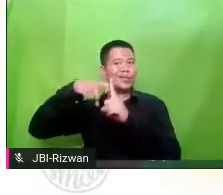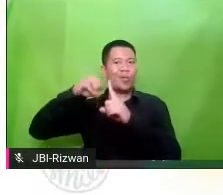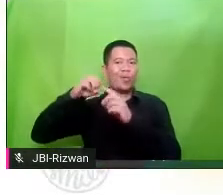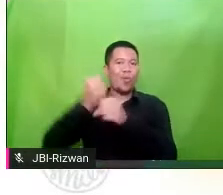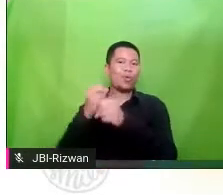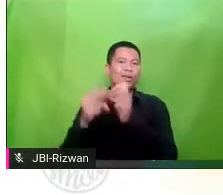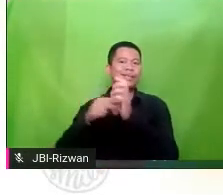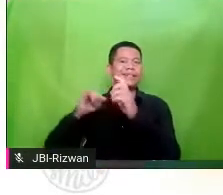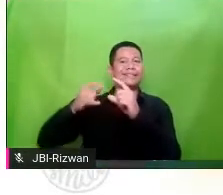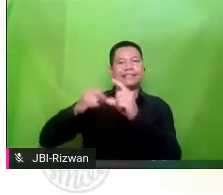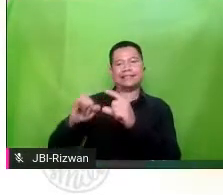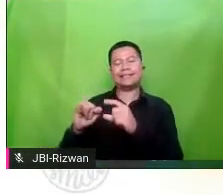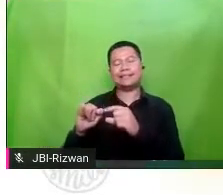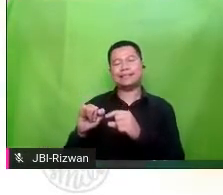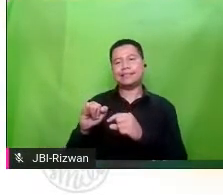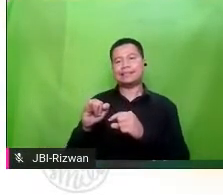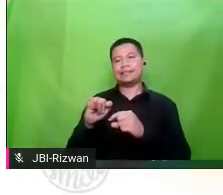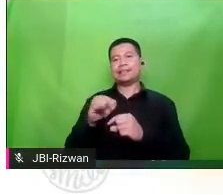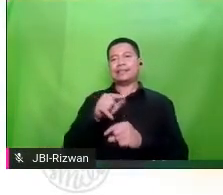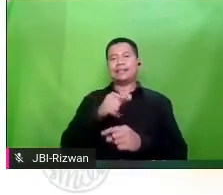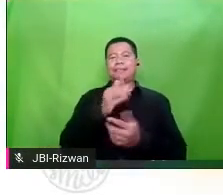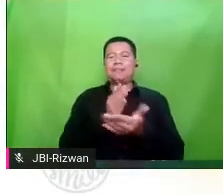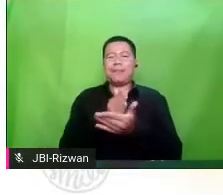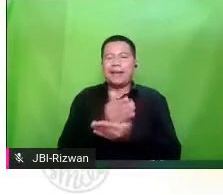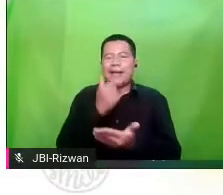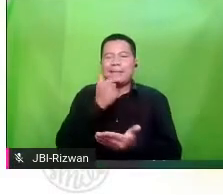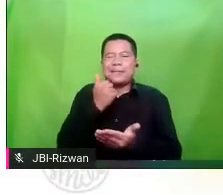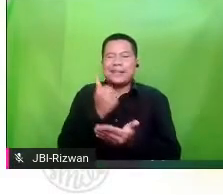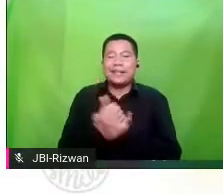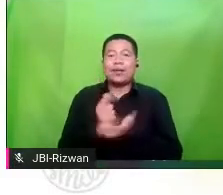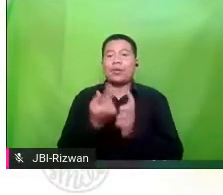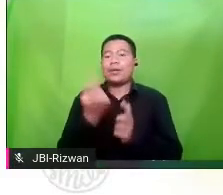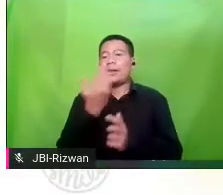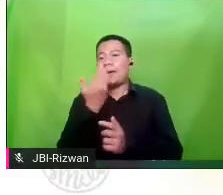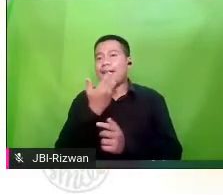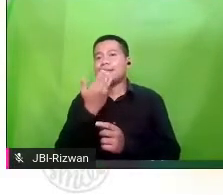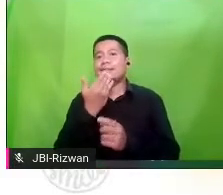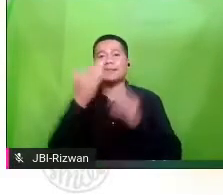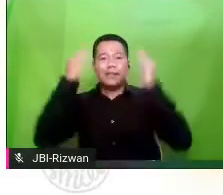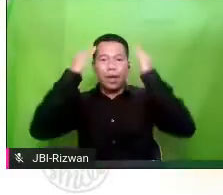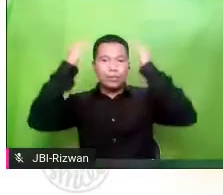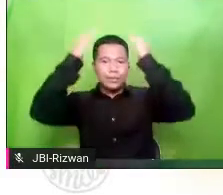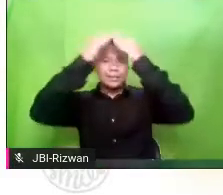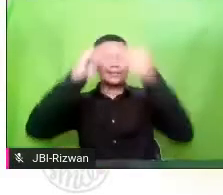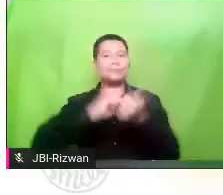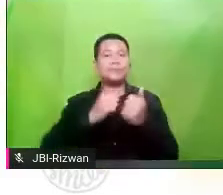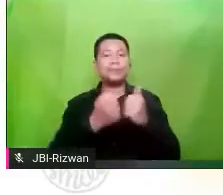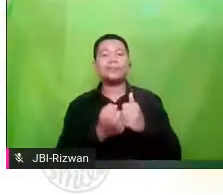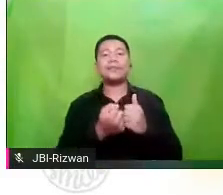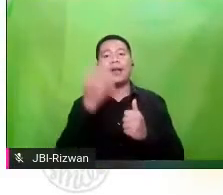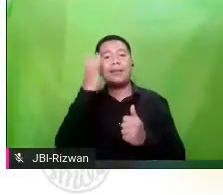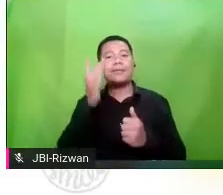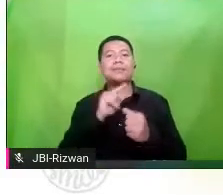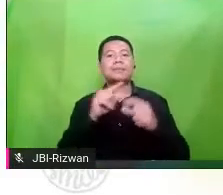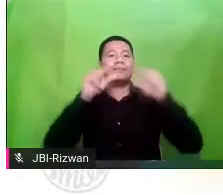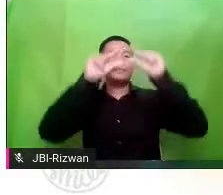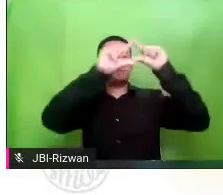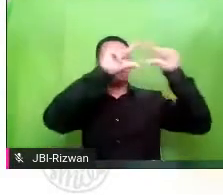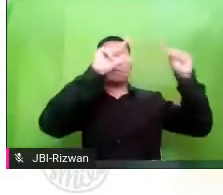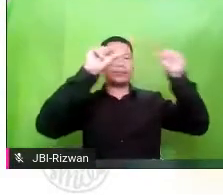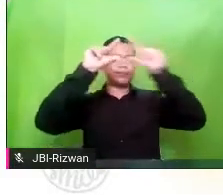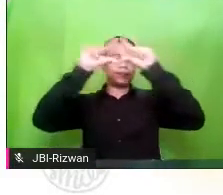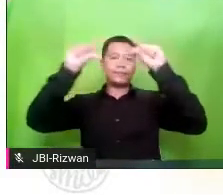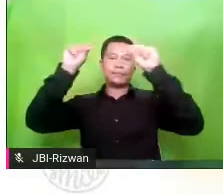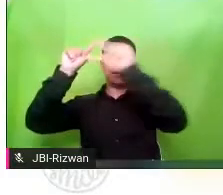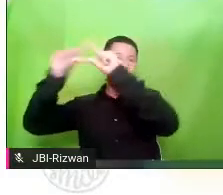menjadi bagian yang sangat penting kalau kita berhadapan pada kasus autisme. Kenapa? Karena 3 yang di atas itu sebetulnya dengan